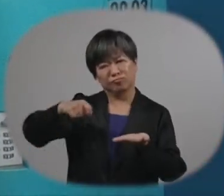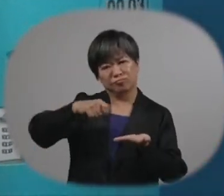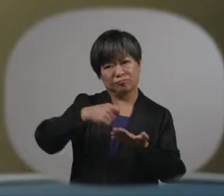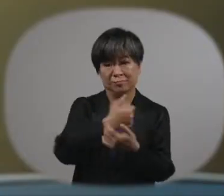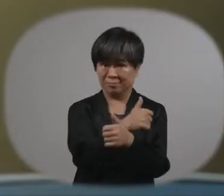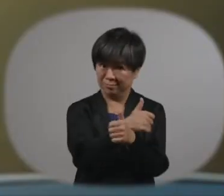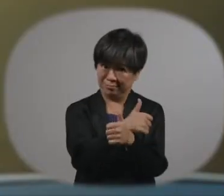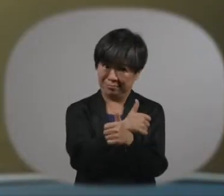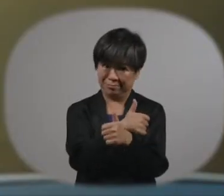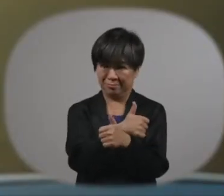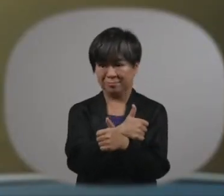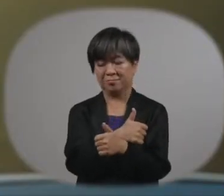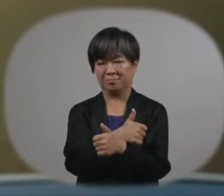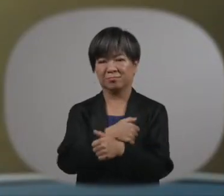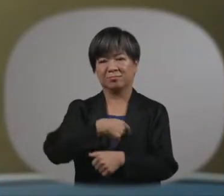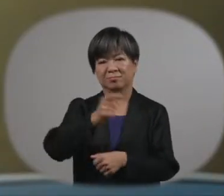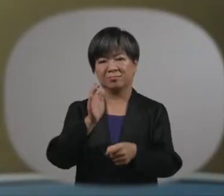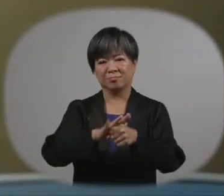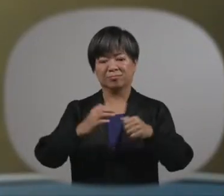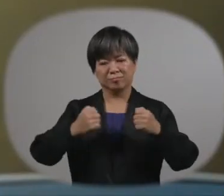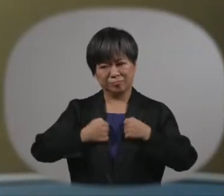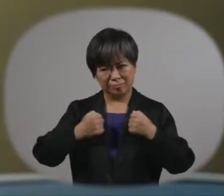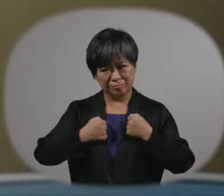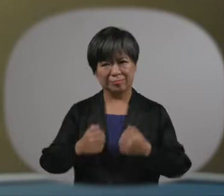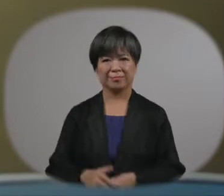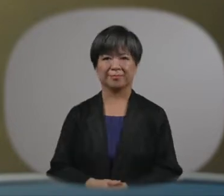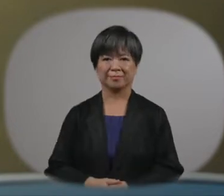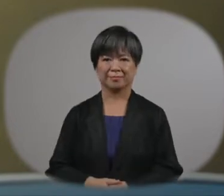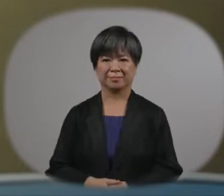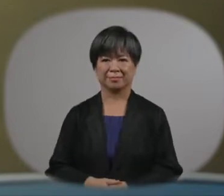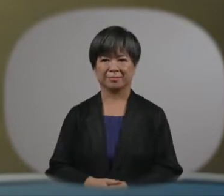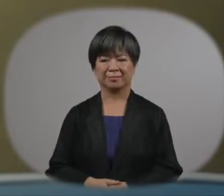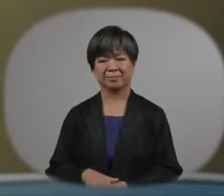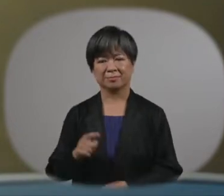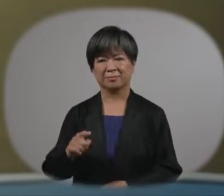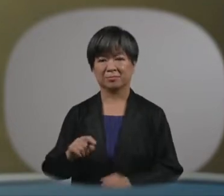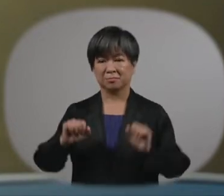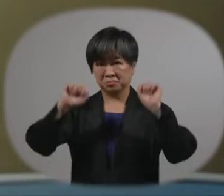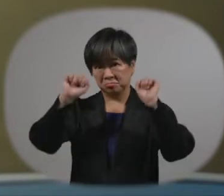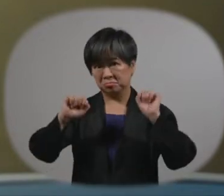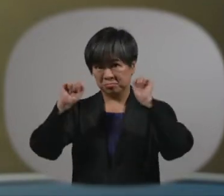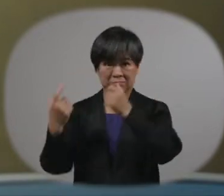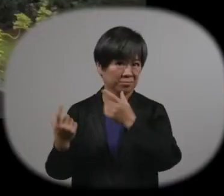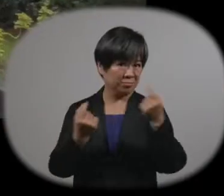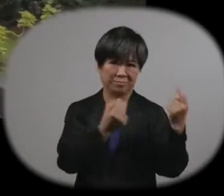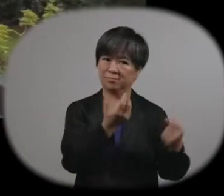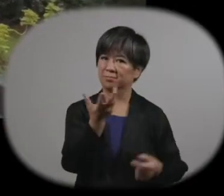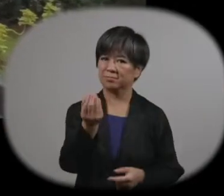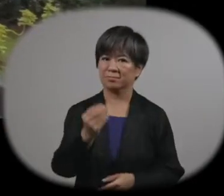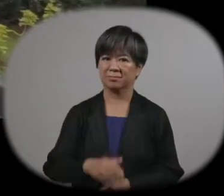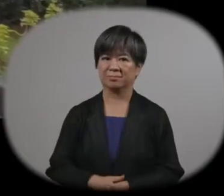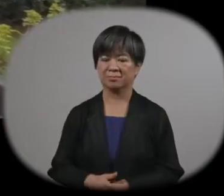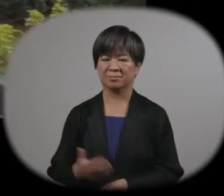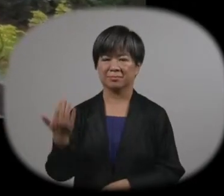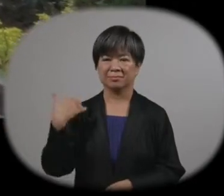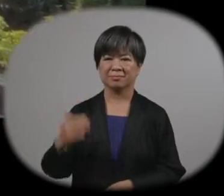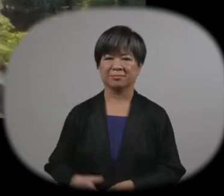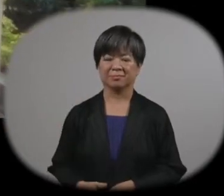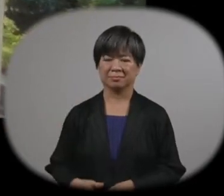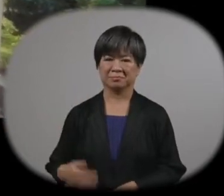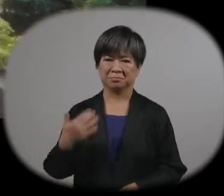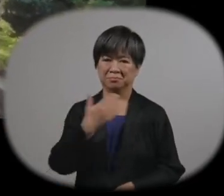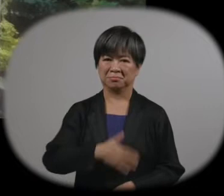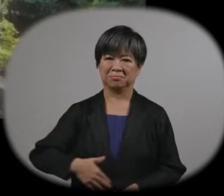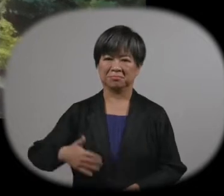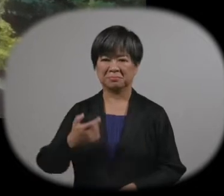试，然后进补习班，所以比较没有规律的运动习惯，然后那时候体态就会